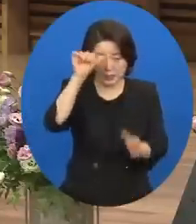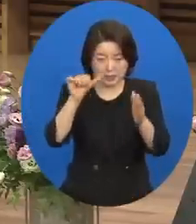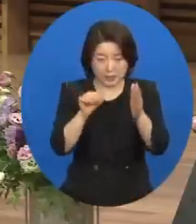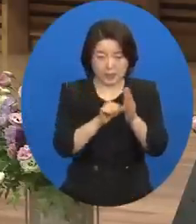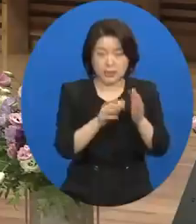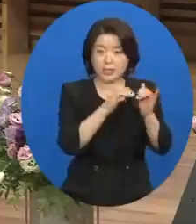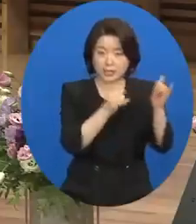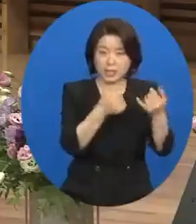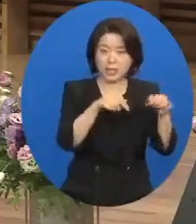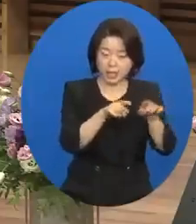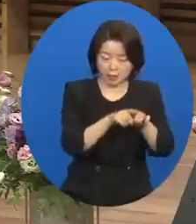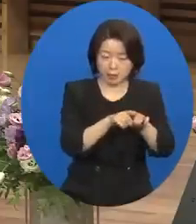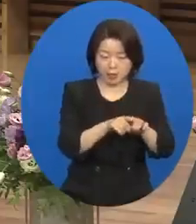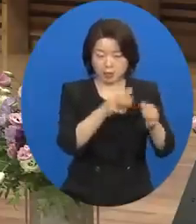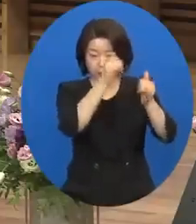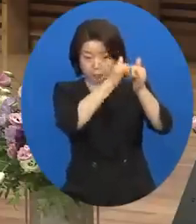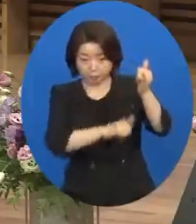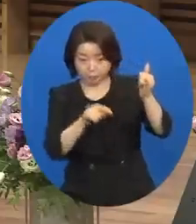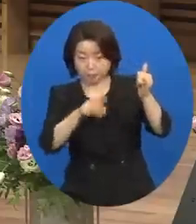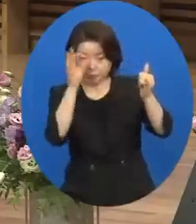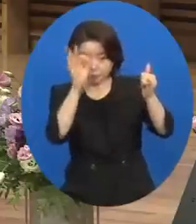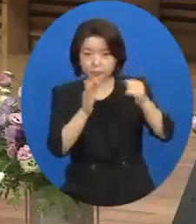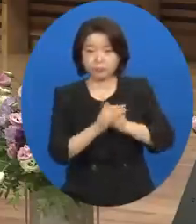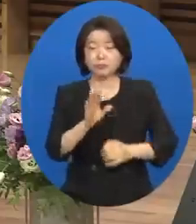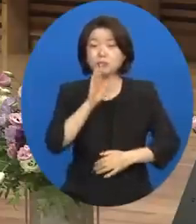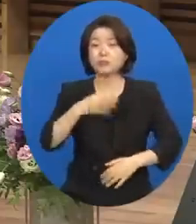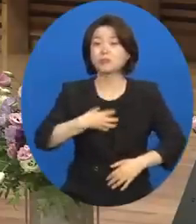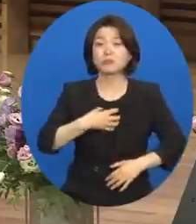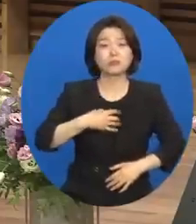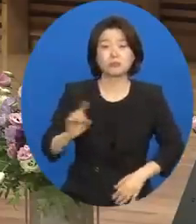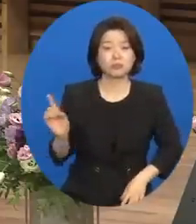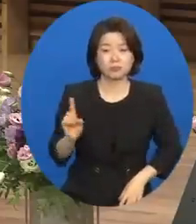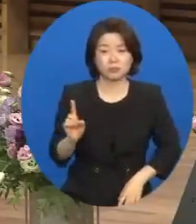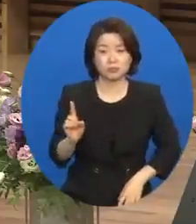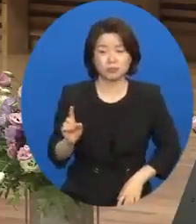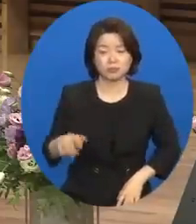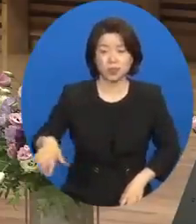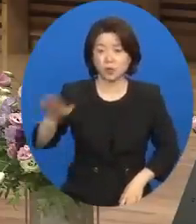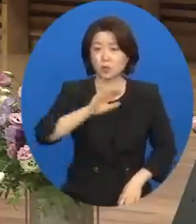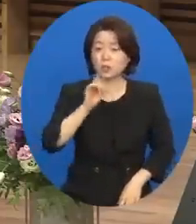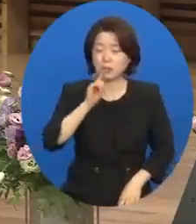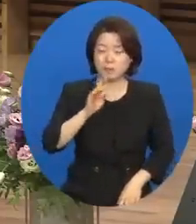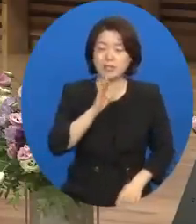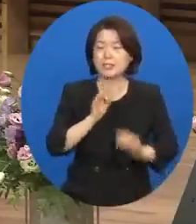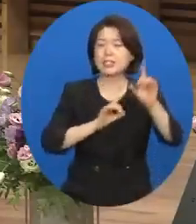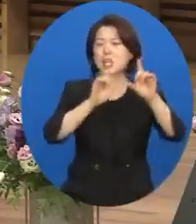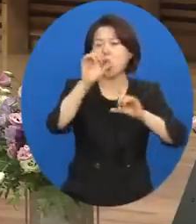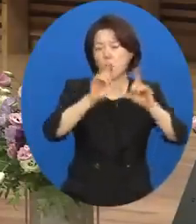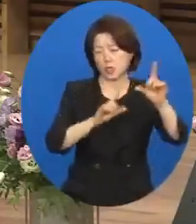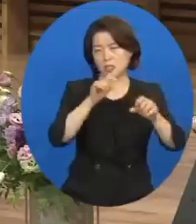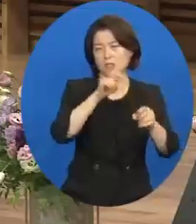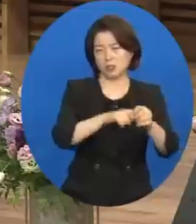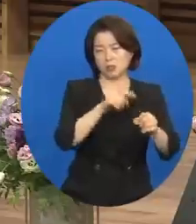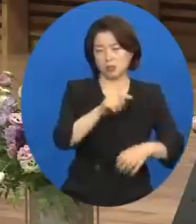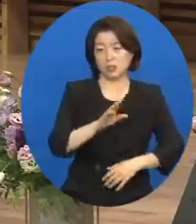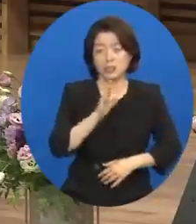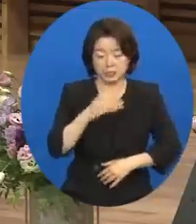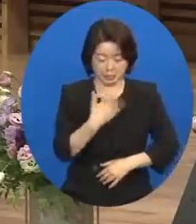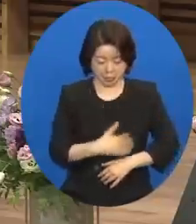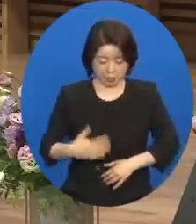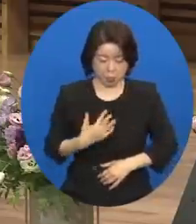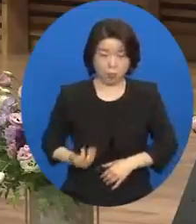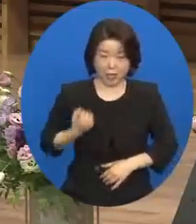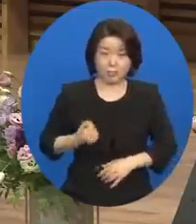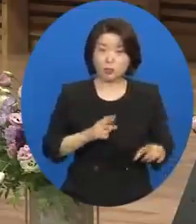한 개인의 인생과 역사에 진짜 위기가 뭐냐? 우리가 말하는 지금 현실적인 물론 실제로 육체를 갖고